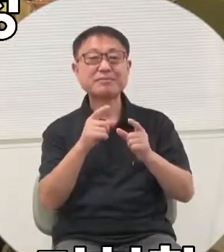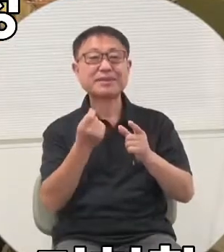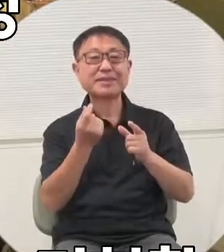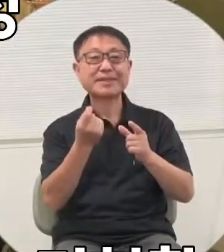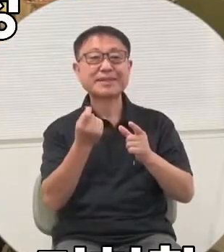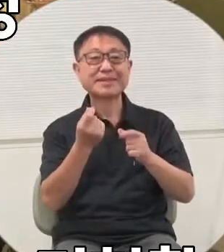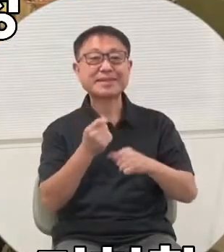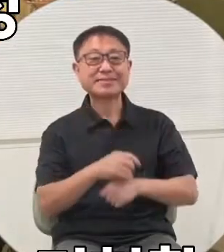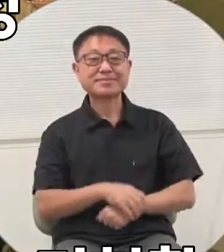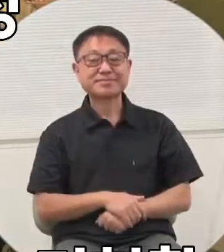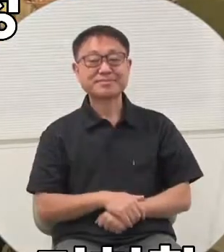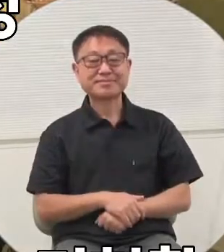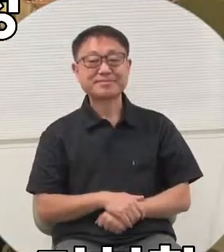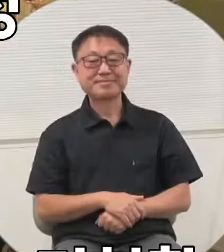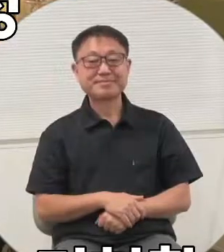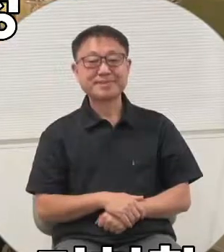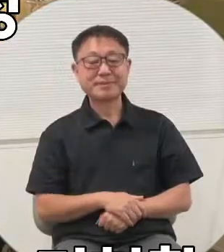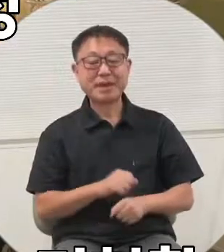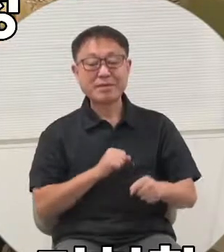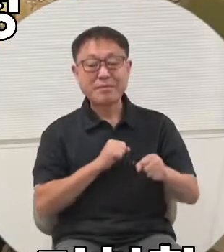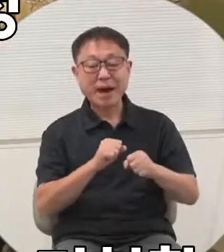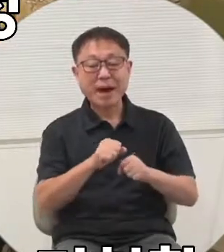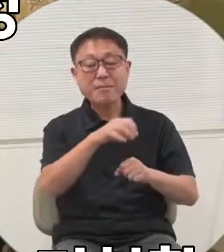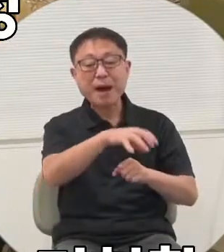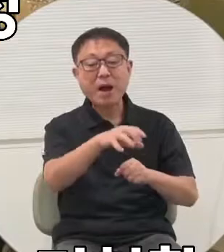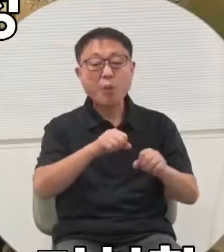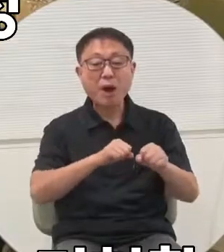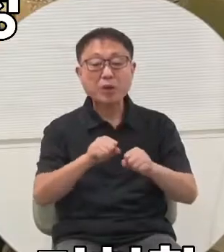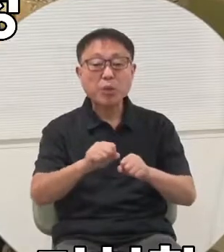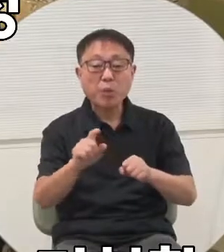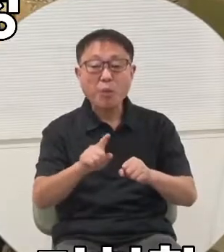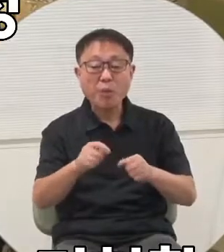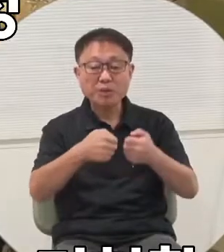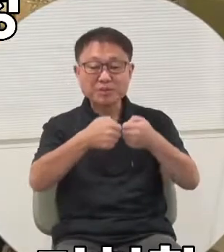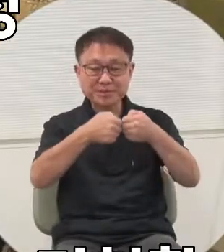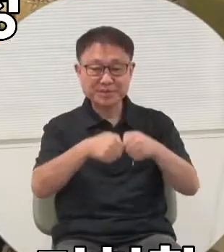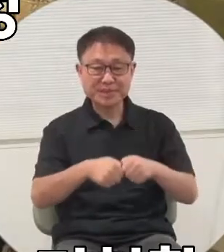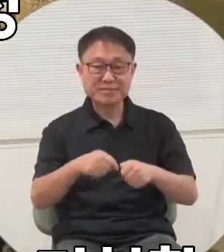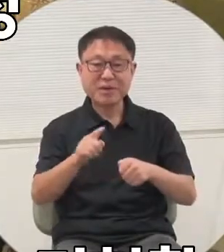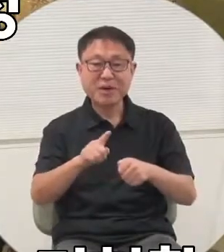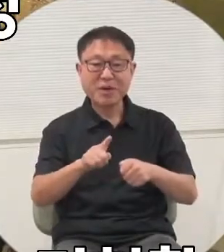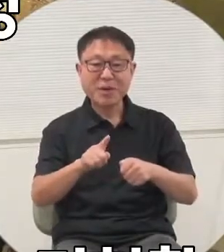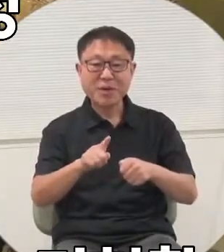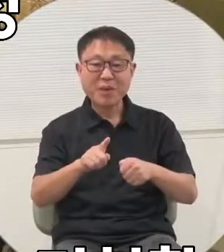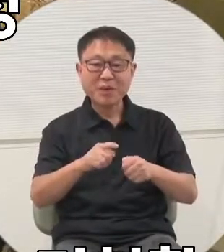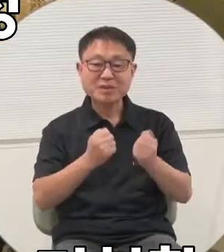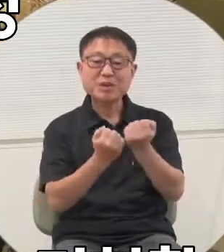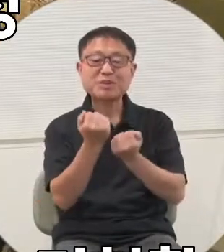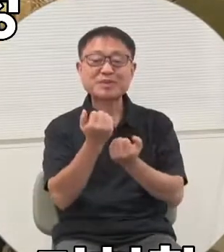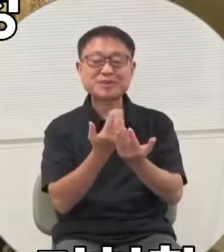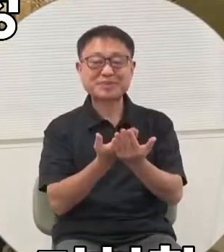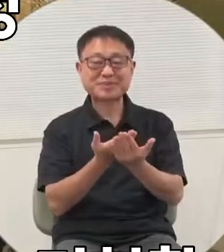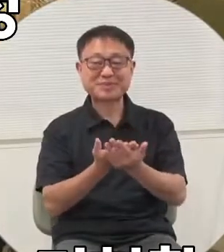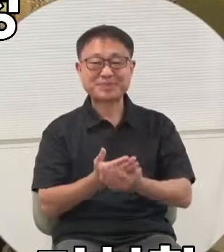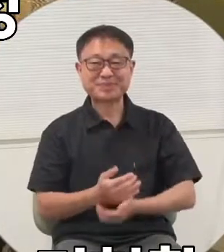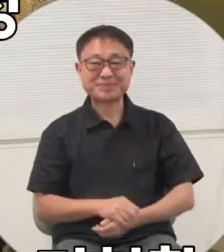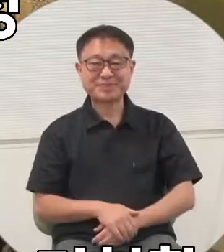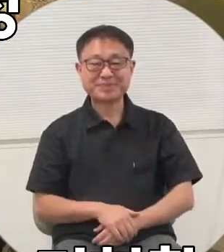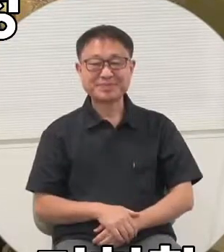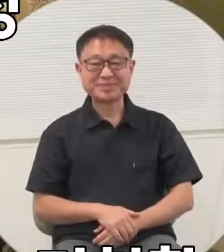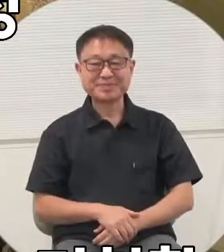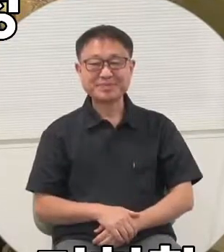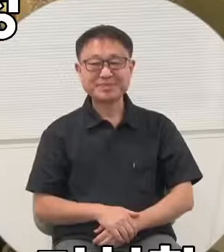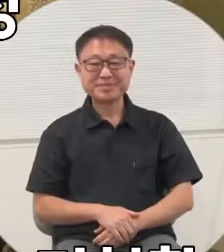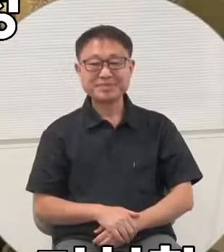보시는 분들께서는 마을활동가라는 게 좀 어떤 일일까 좀 설명을 좀 해주실 수 있을까요? 그러니까